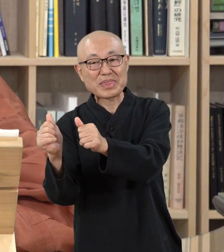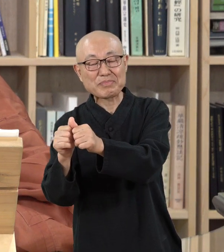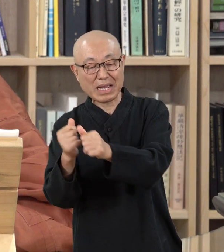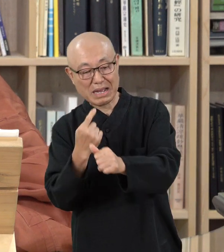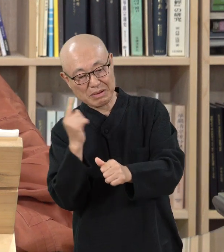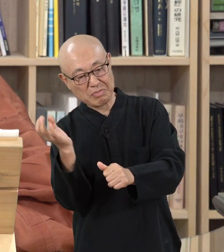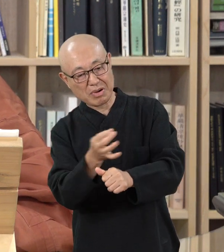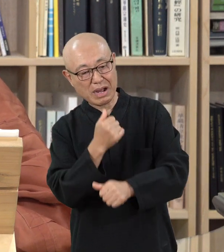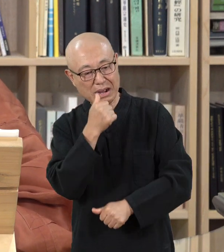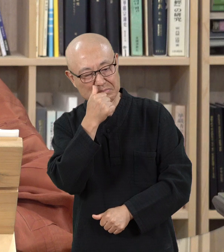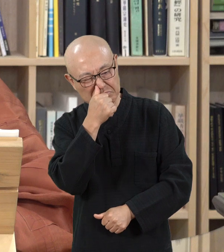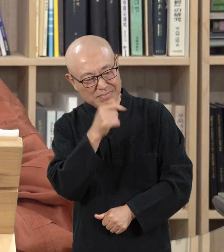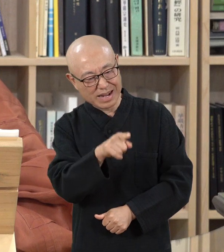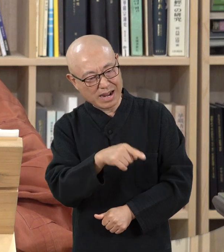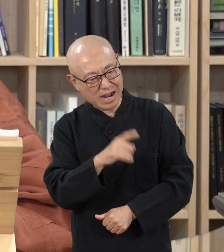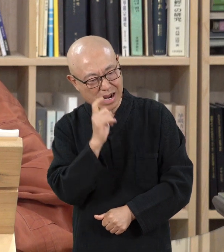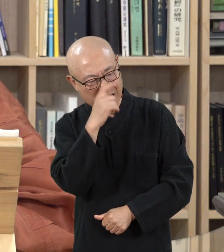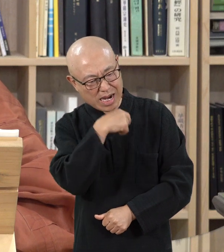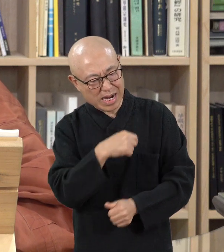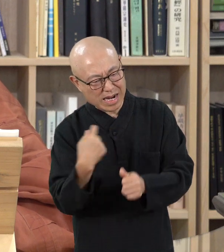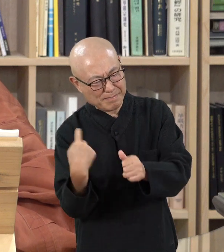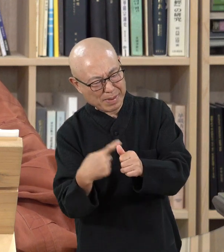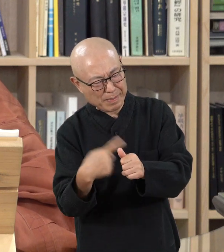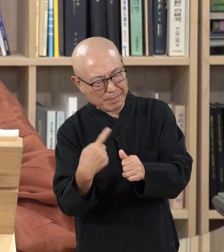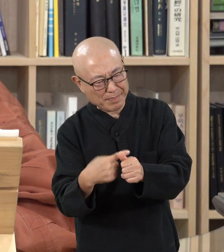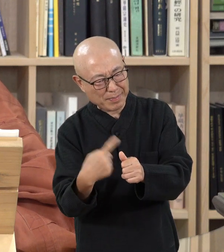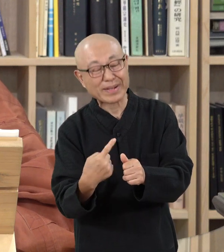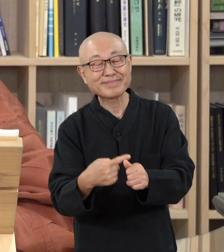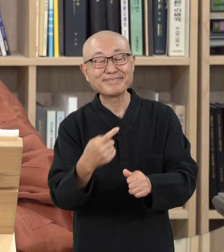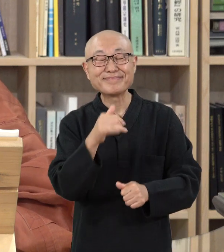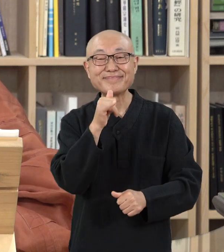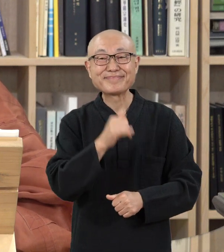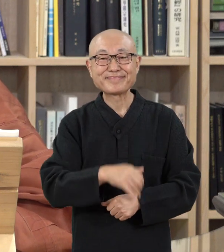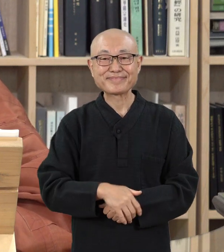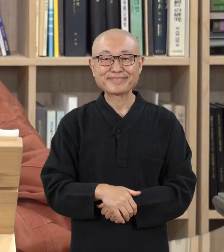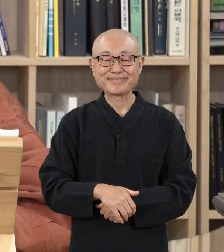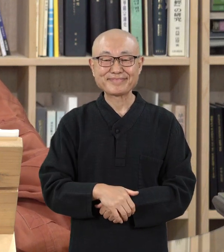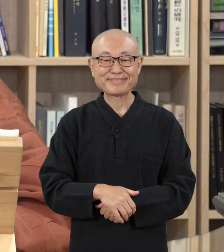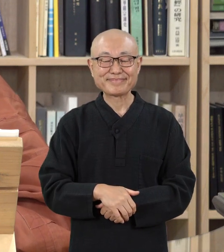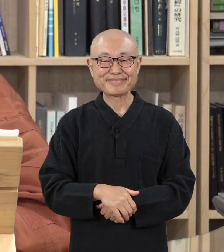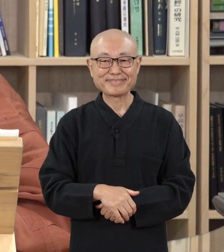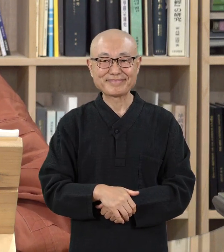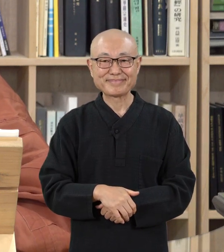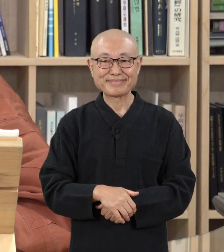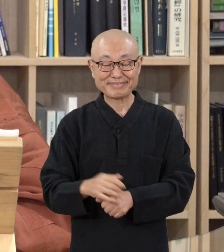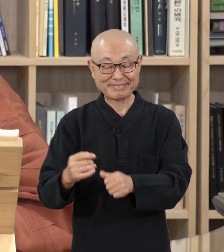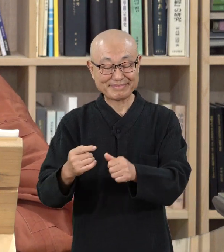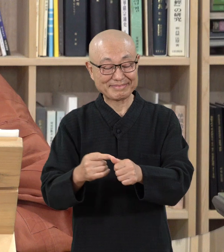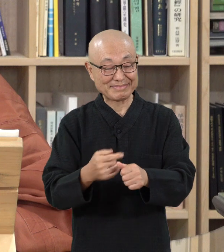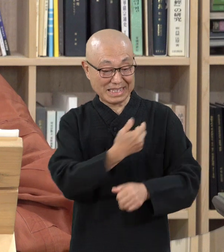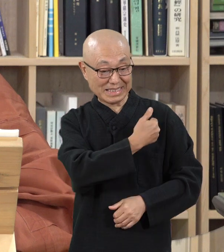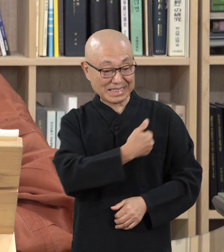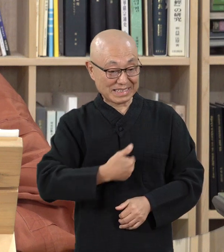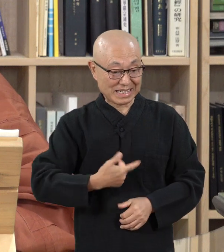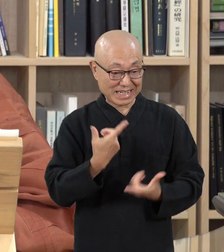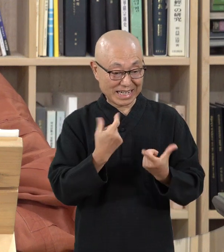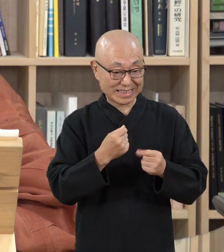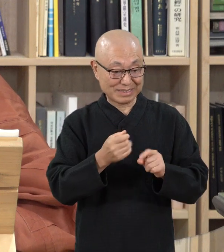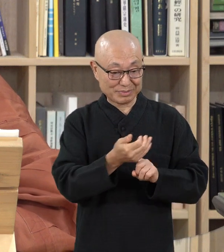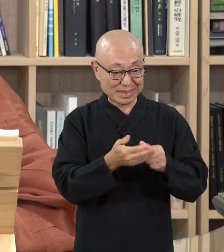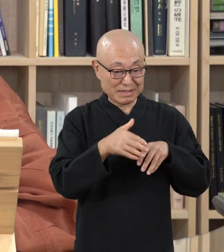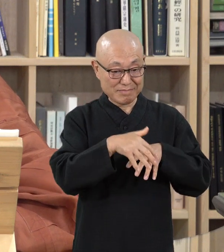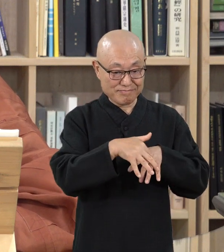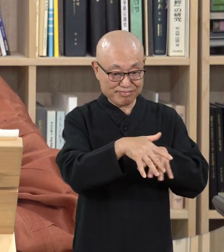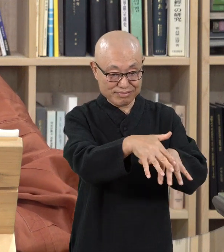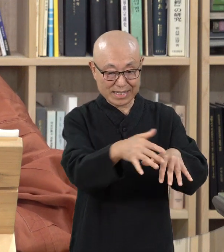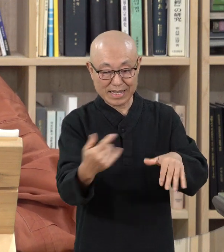그런 모습으로 천한 사람이라는 말을 합니다. 그러니까 부처님이 그 제자들과 함께 걸어가시다가